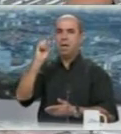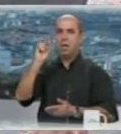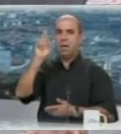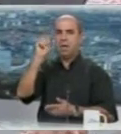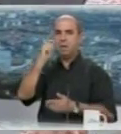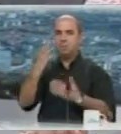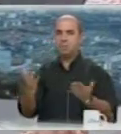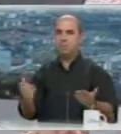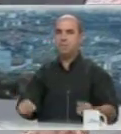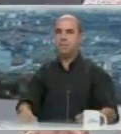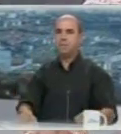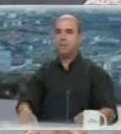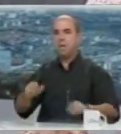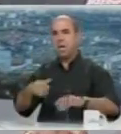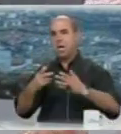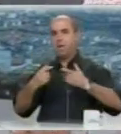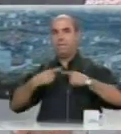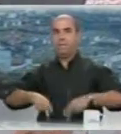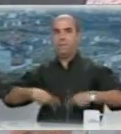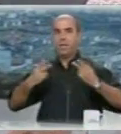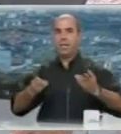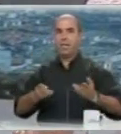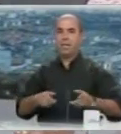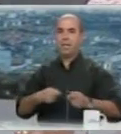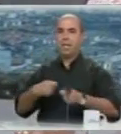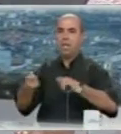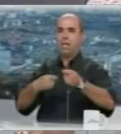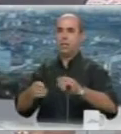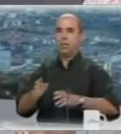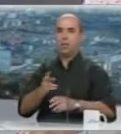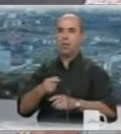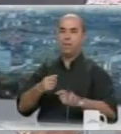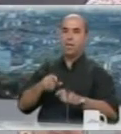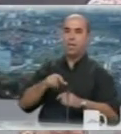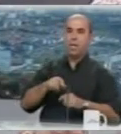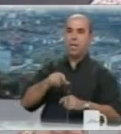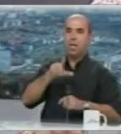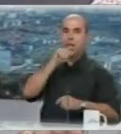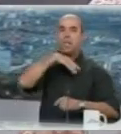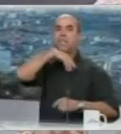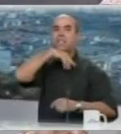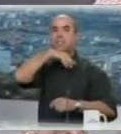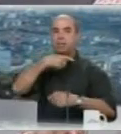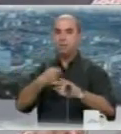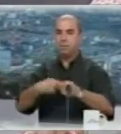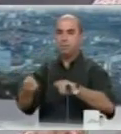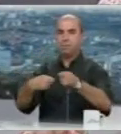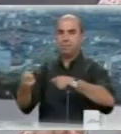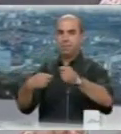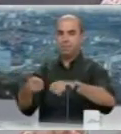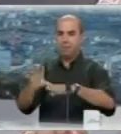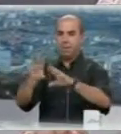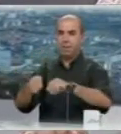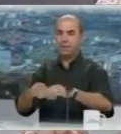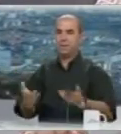بالعكس، الآن أصبحت مكان حي أيضا لعشاق اللحم الديك الرومي، طبعا ما عندوش مكان آخر